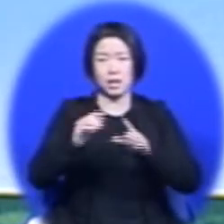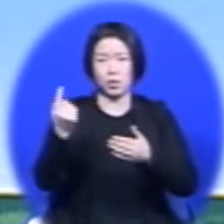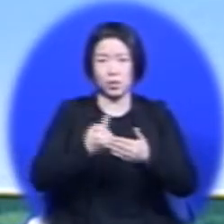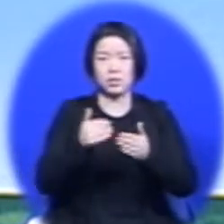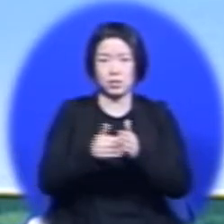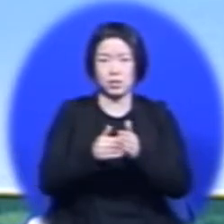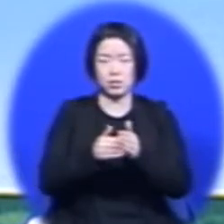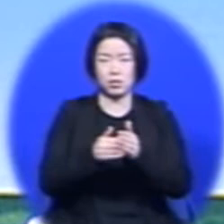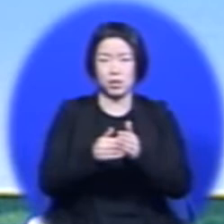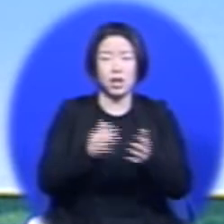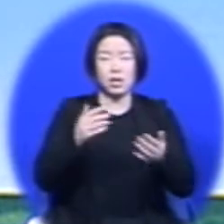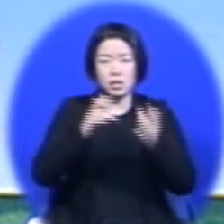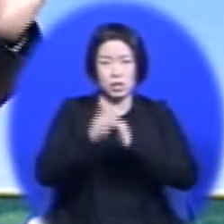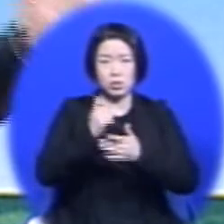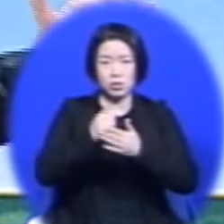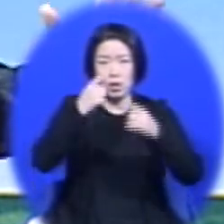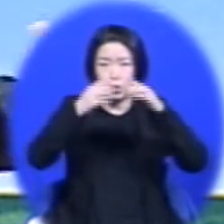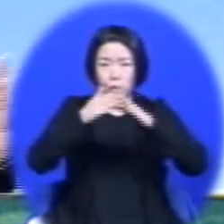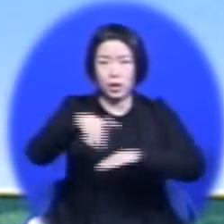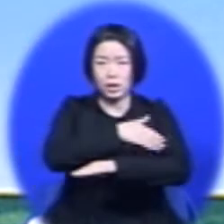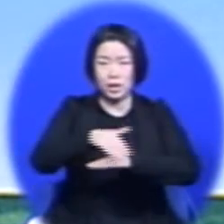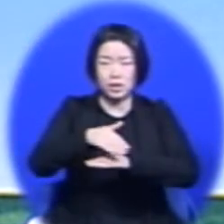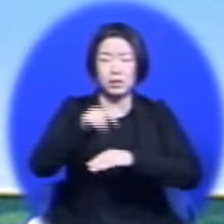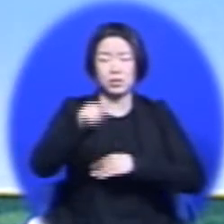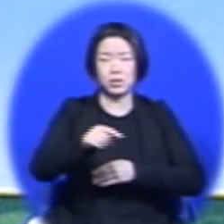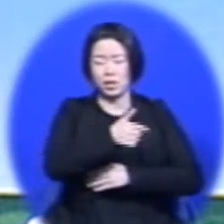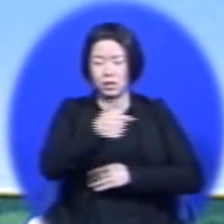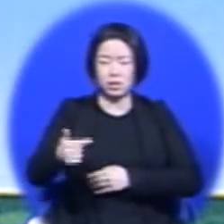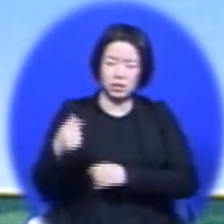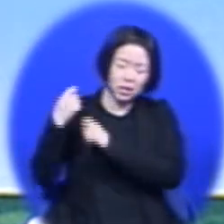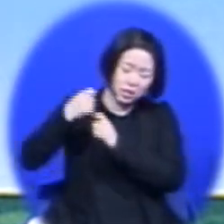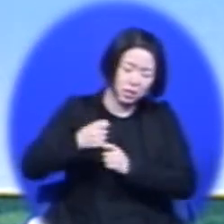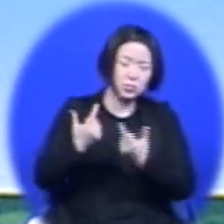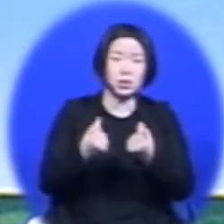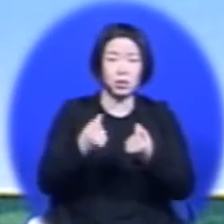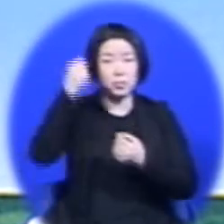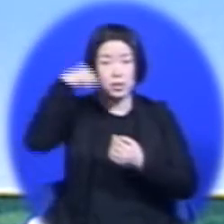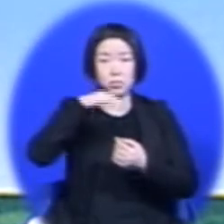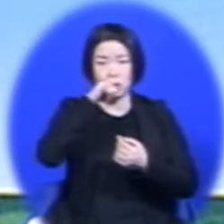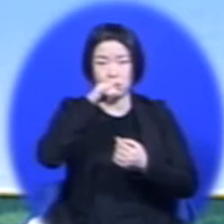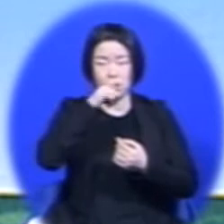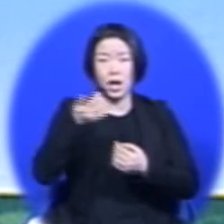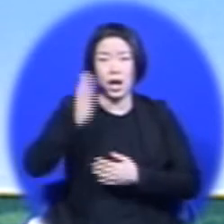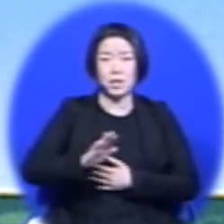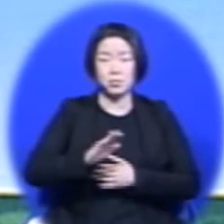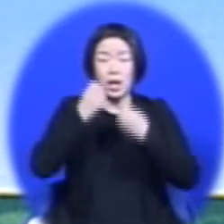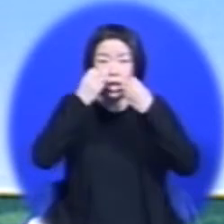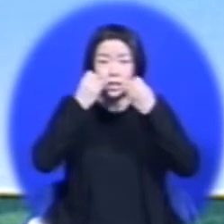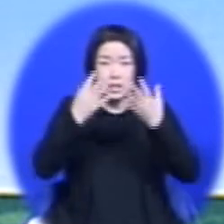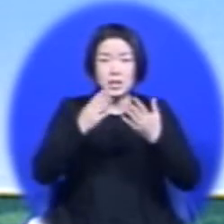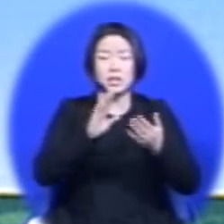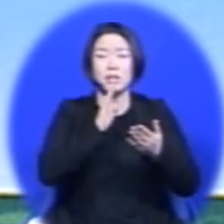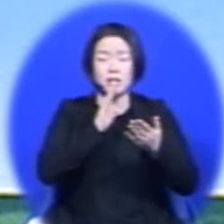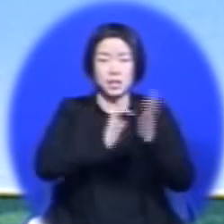믿는 것, 교회 다니는 것이 큰 무거운 짐처럼 그렇게 여겨졌습니다. 근데 이제 진짜 예수님을 영접하고